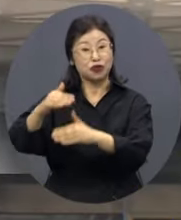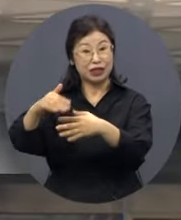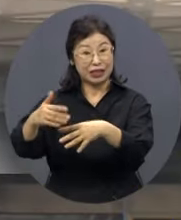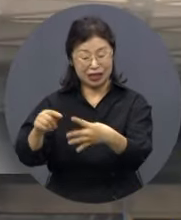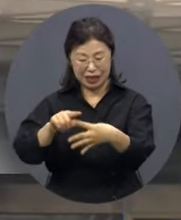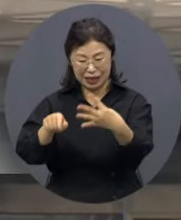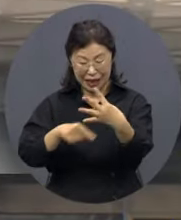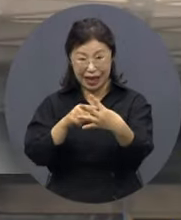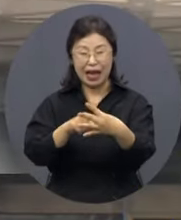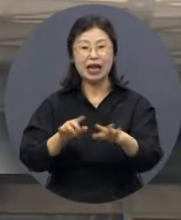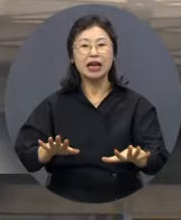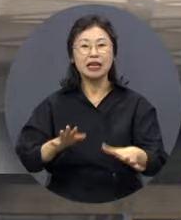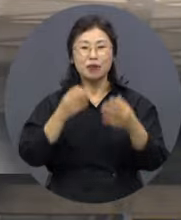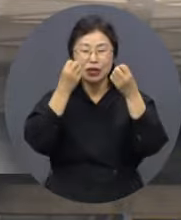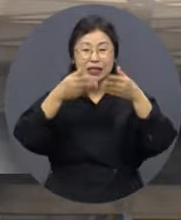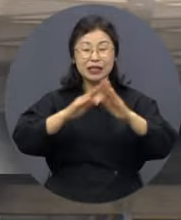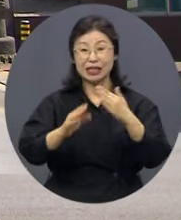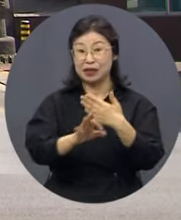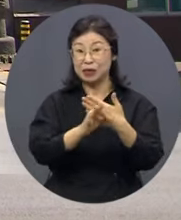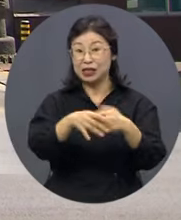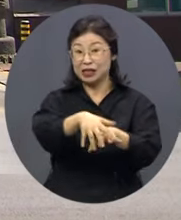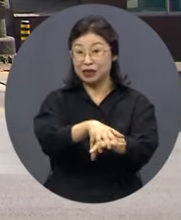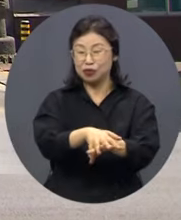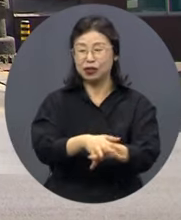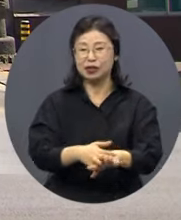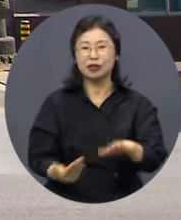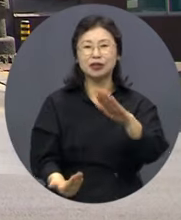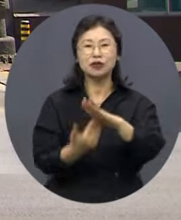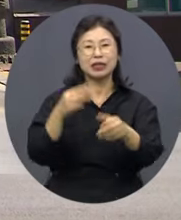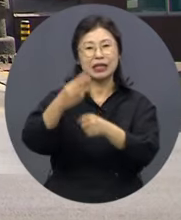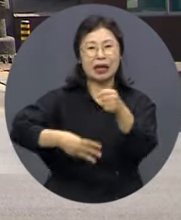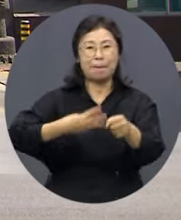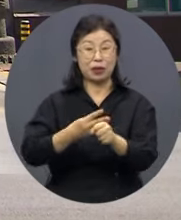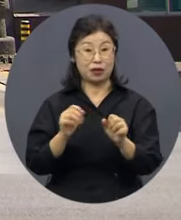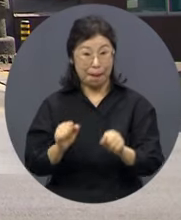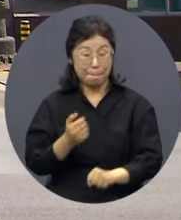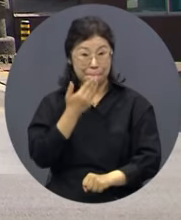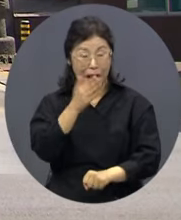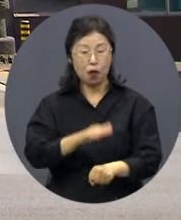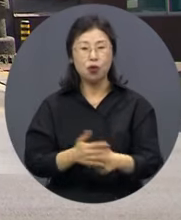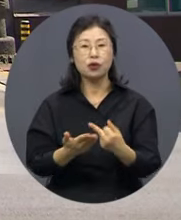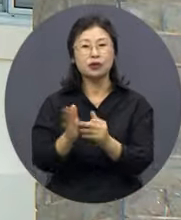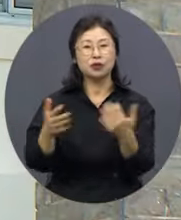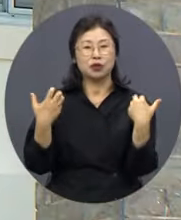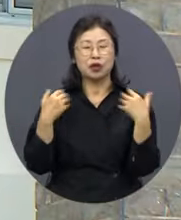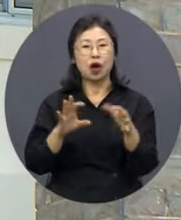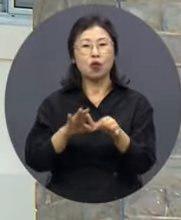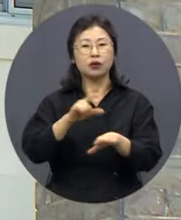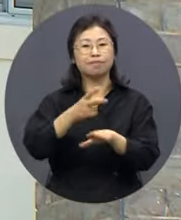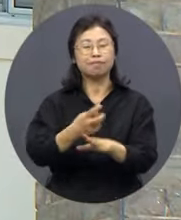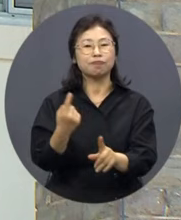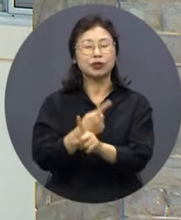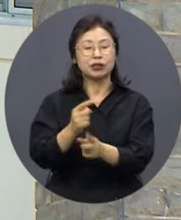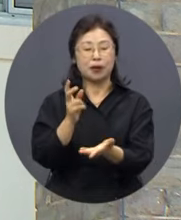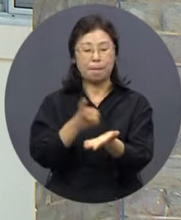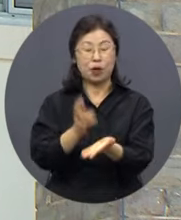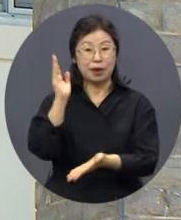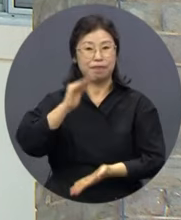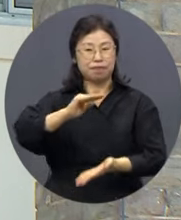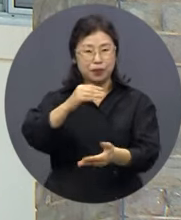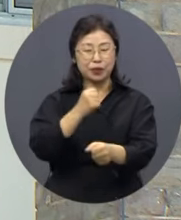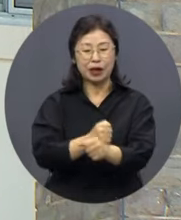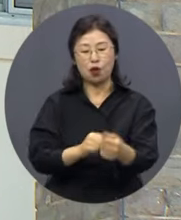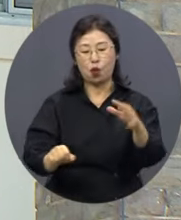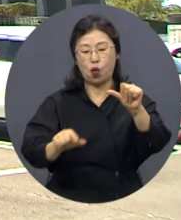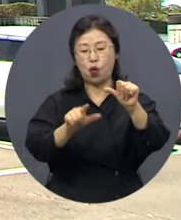있니다 이번에 신설되는 한시 기구는 최대 3년 동안 존속되는 제주도는 관련조례 개정안을 입법 예고하고